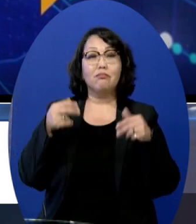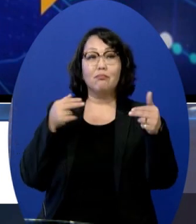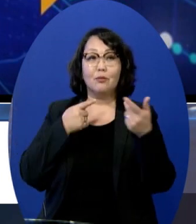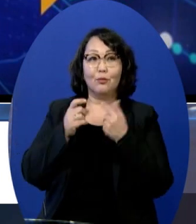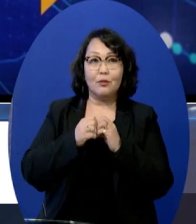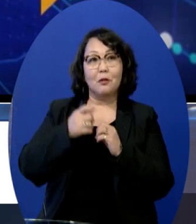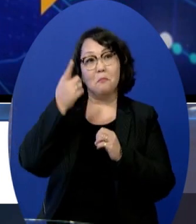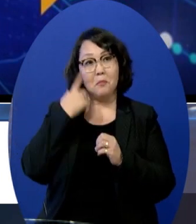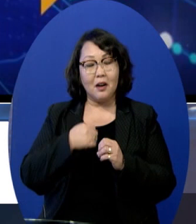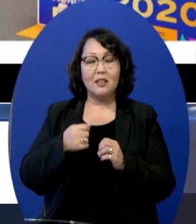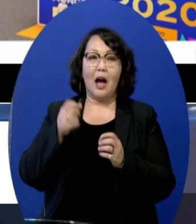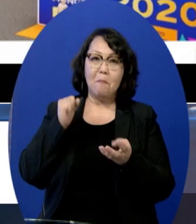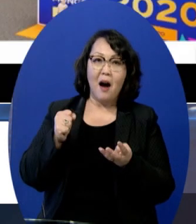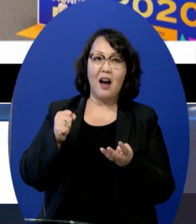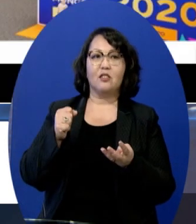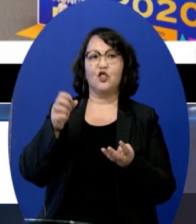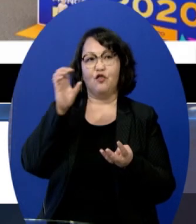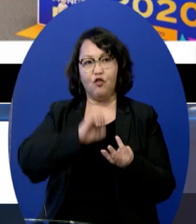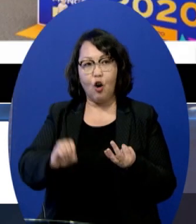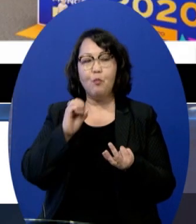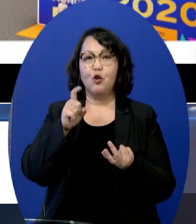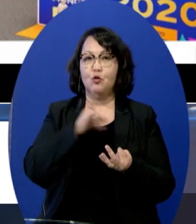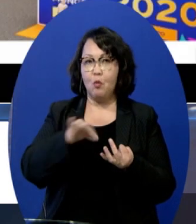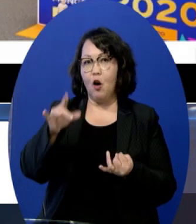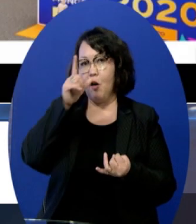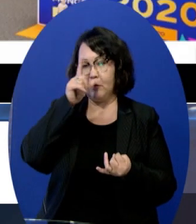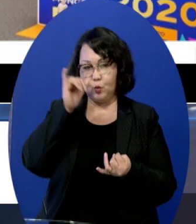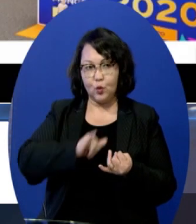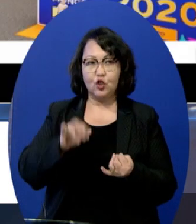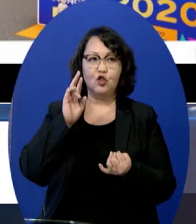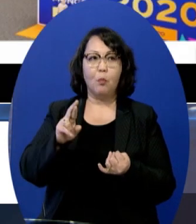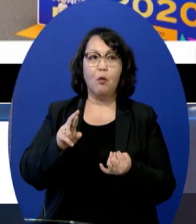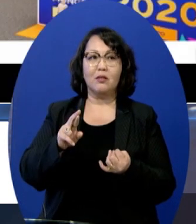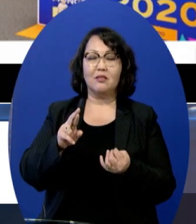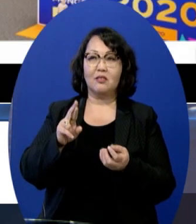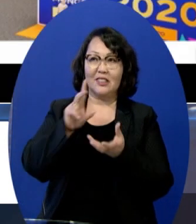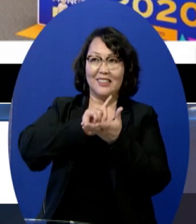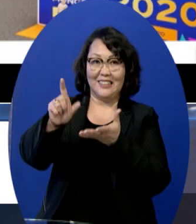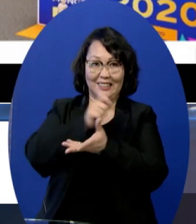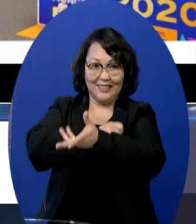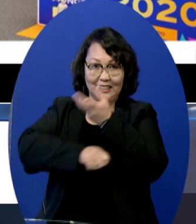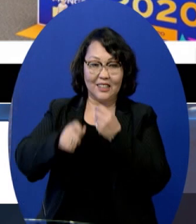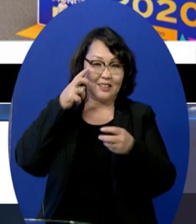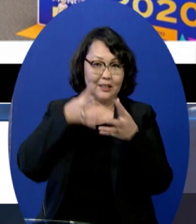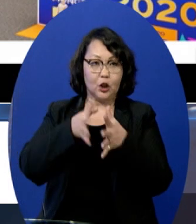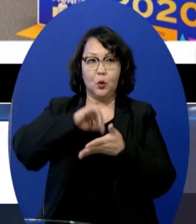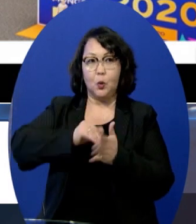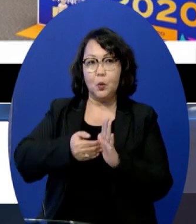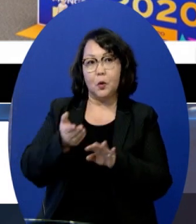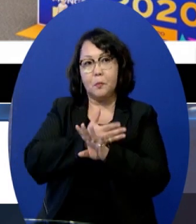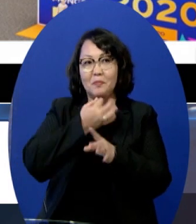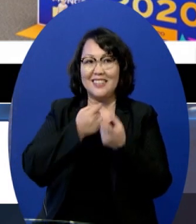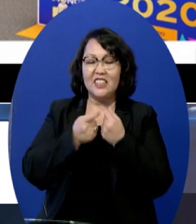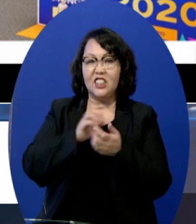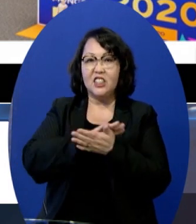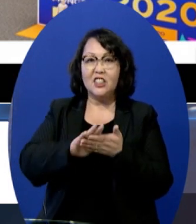түншлэх, Америк нэгдсэн улс, Европын холбоо, Оросын холбооны улс, Японы зах зээлд гарах экспортын стратеги боловсруулах, шин зах